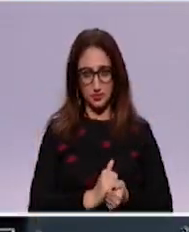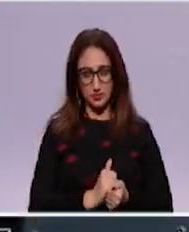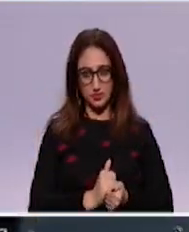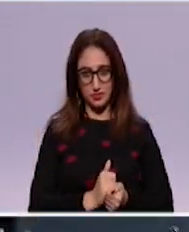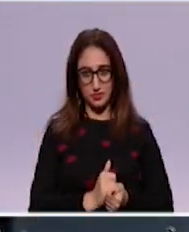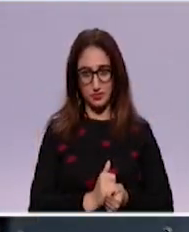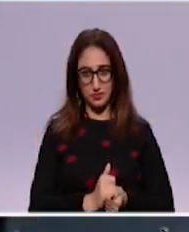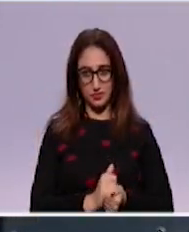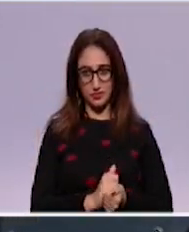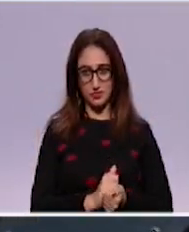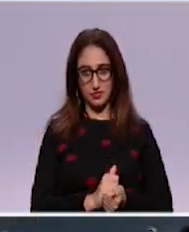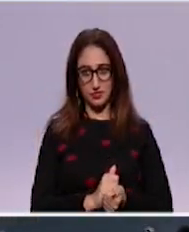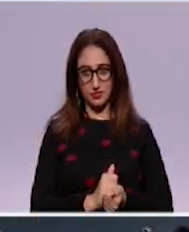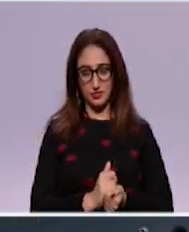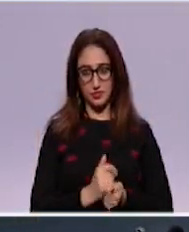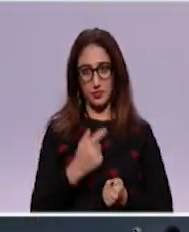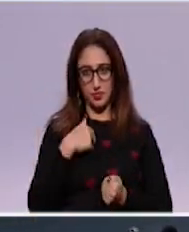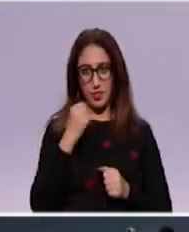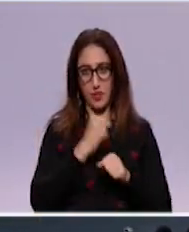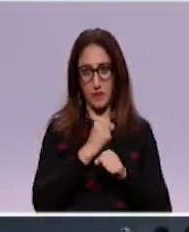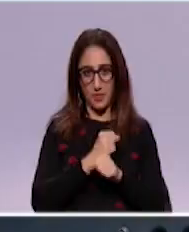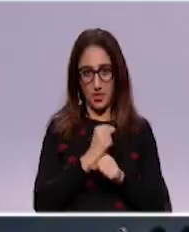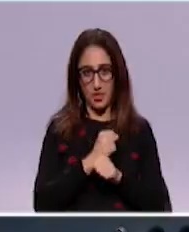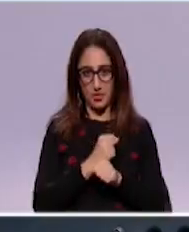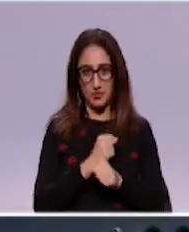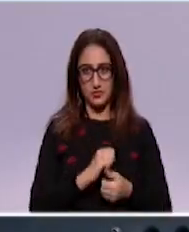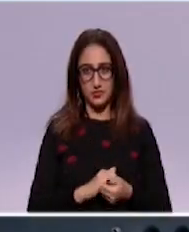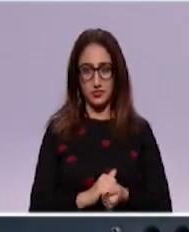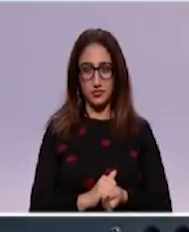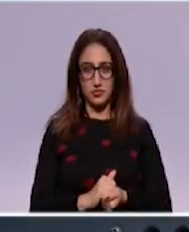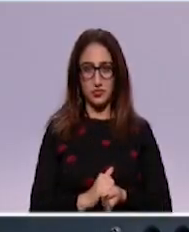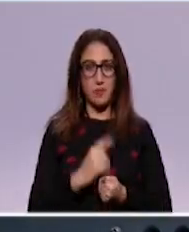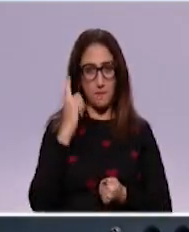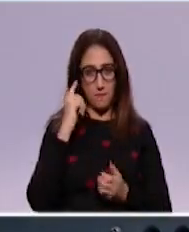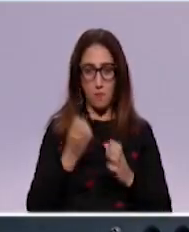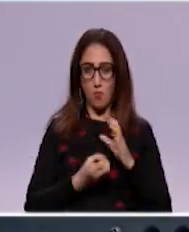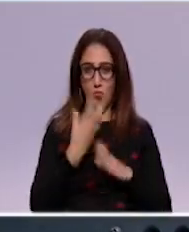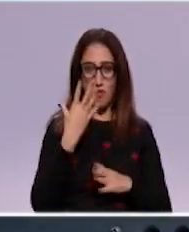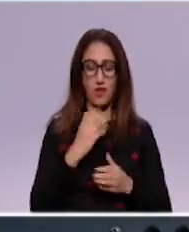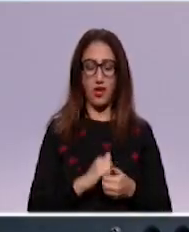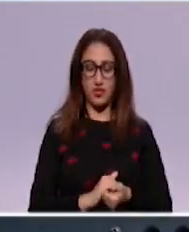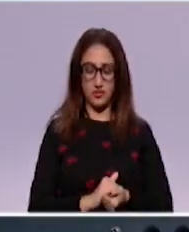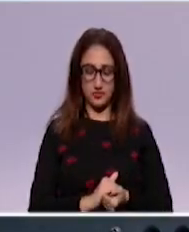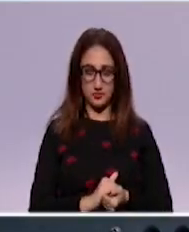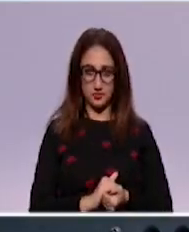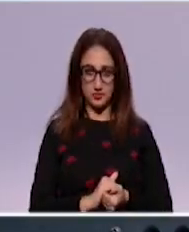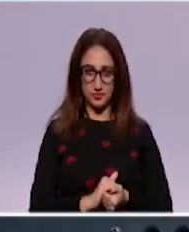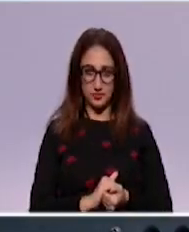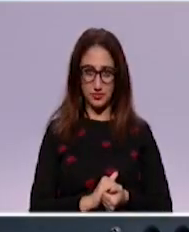يمكن ما تعرفش الحاجات اللي انا عاملها، فلما بيعرفوا بيفاجئوا. يعني من ضمن اللي فاجئوا